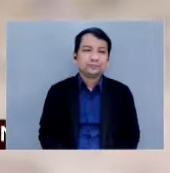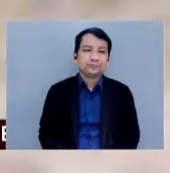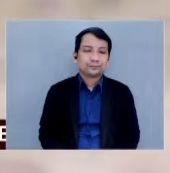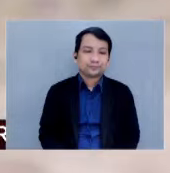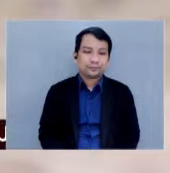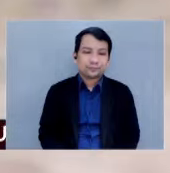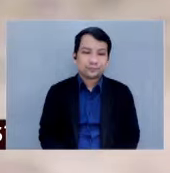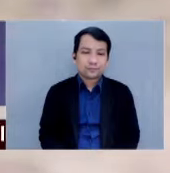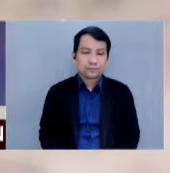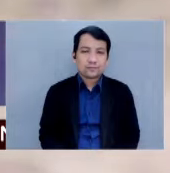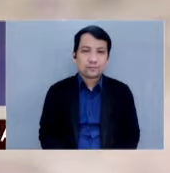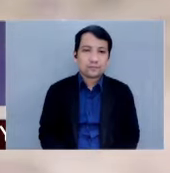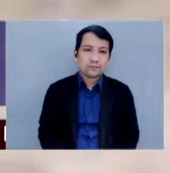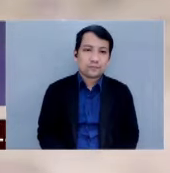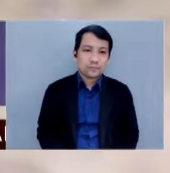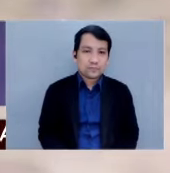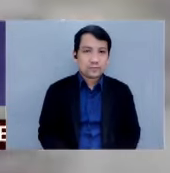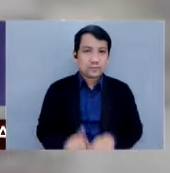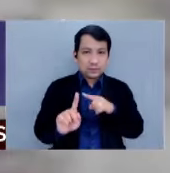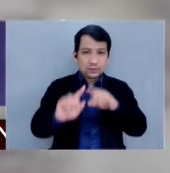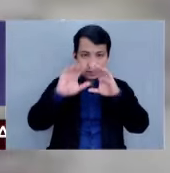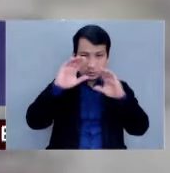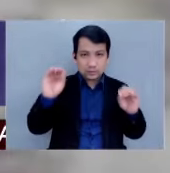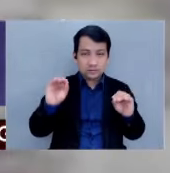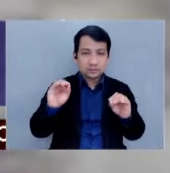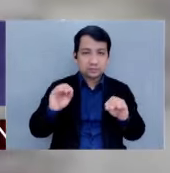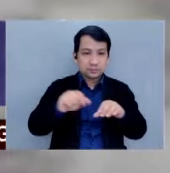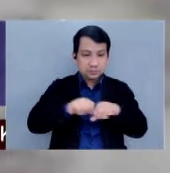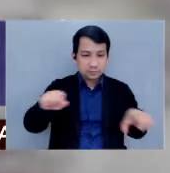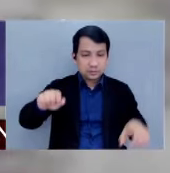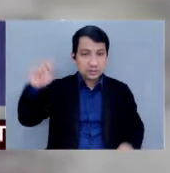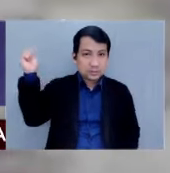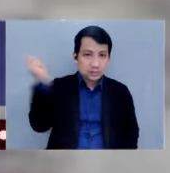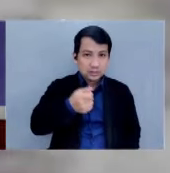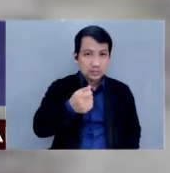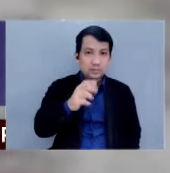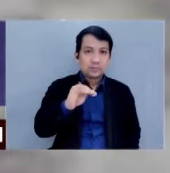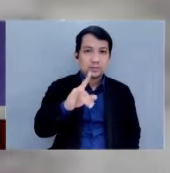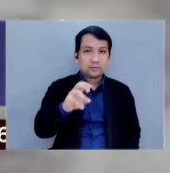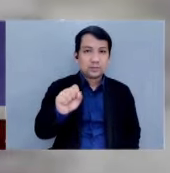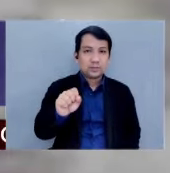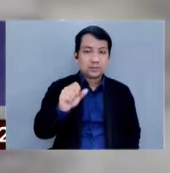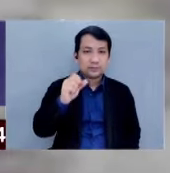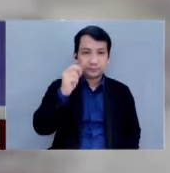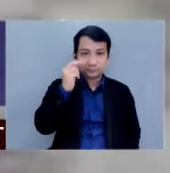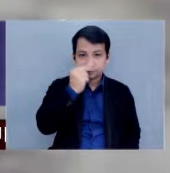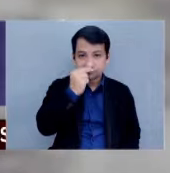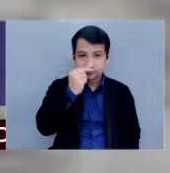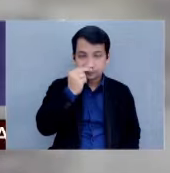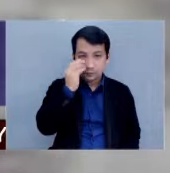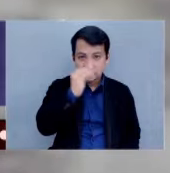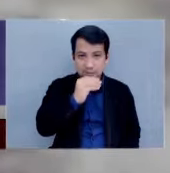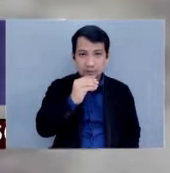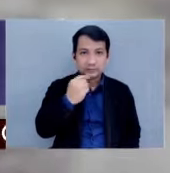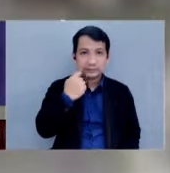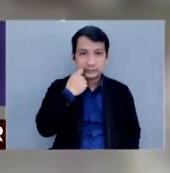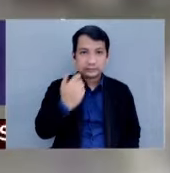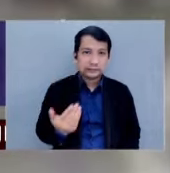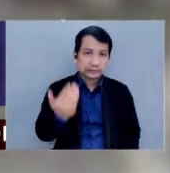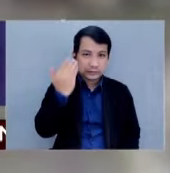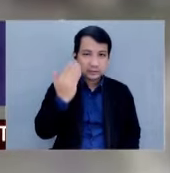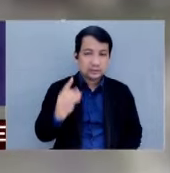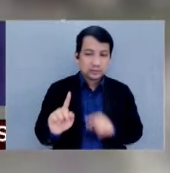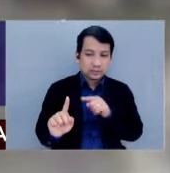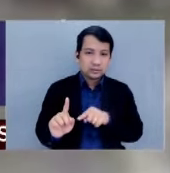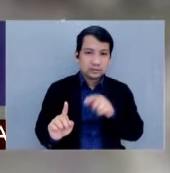Duguan ang lalaking ito matapos pagtatagain sa bayan ng Mabinay sa Negros Oriental kaninang umaga. Siya si Angelito